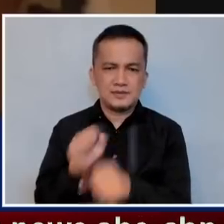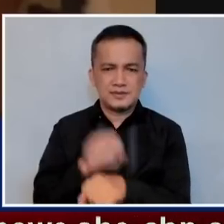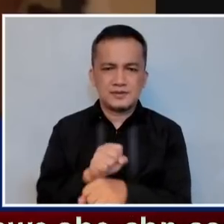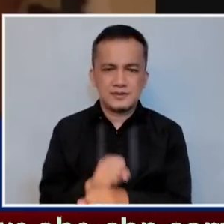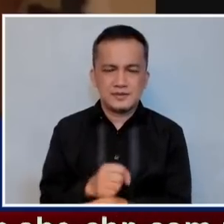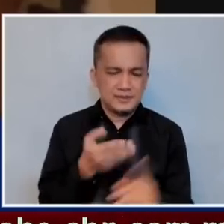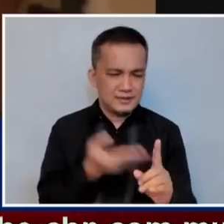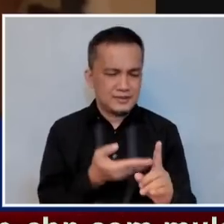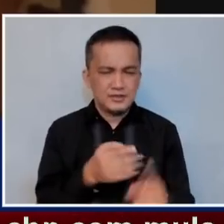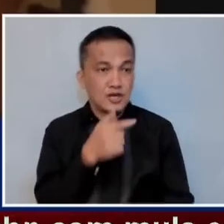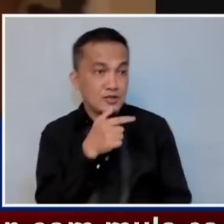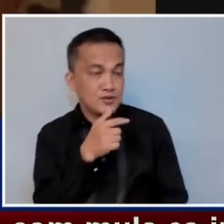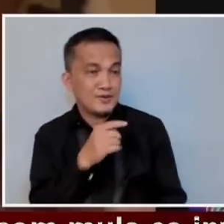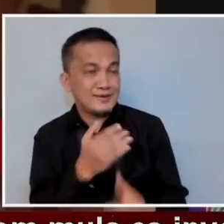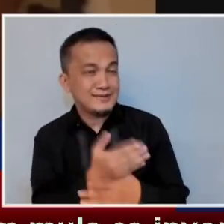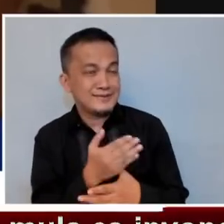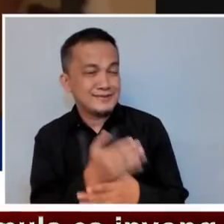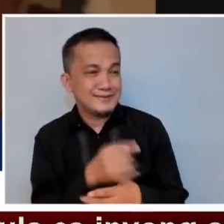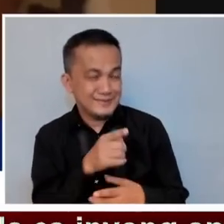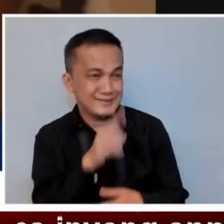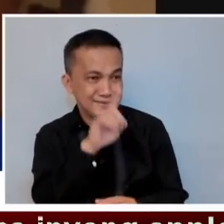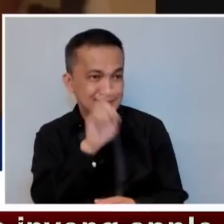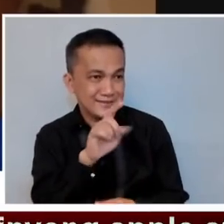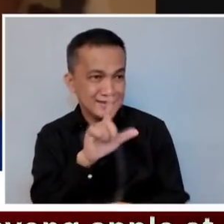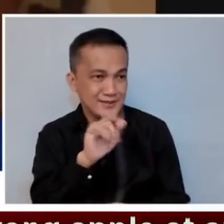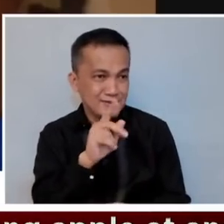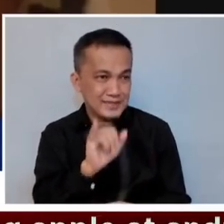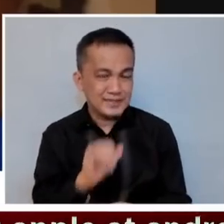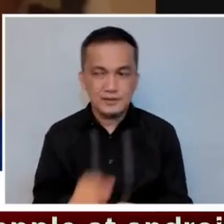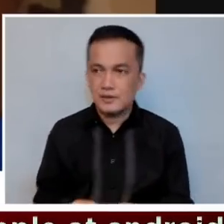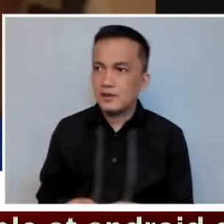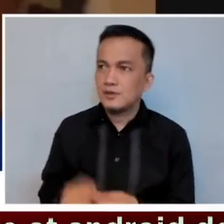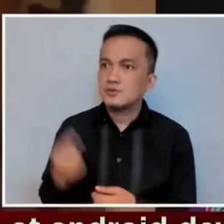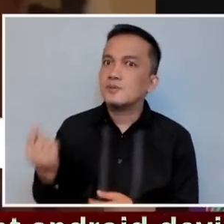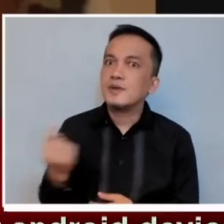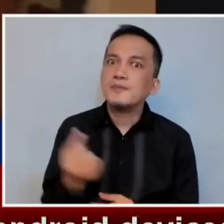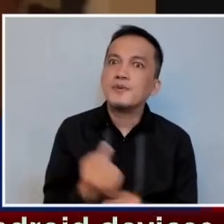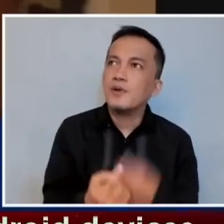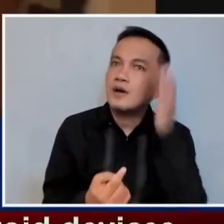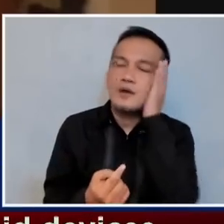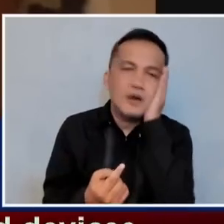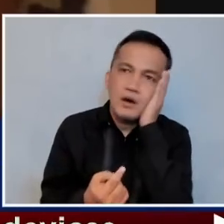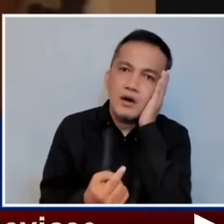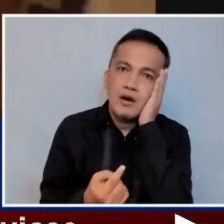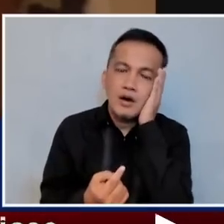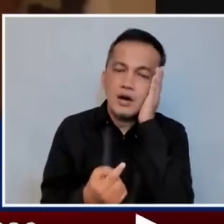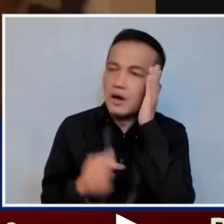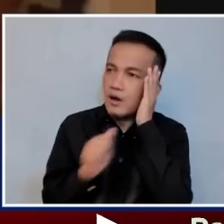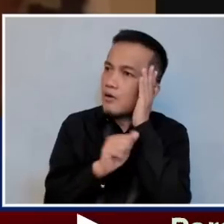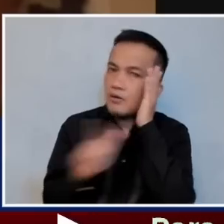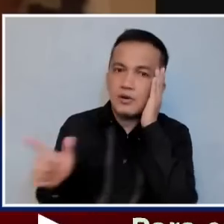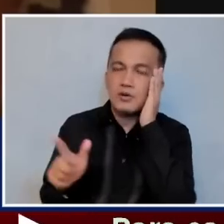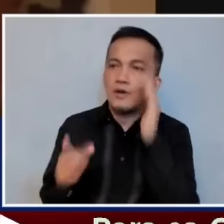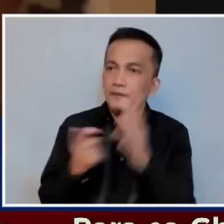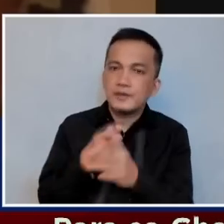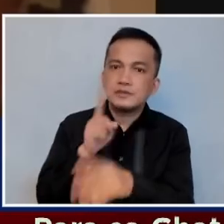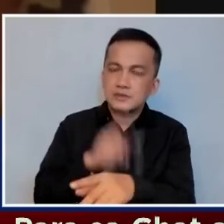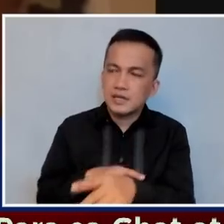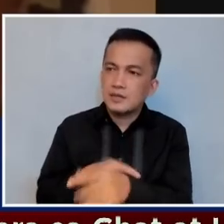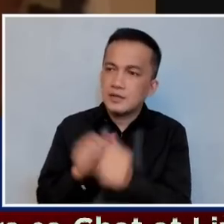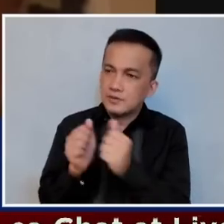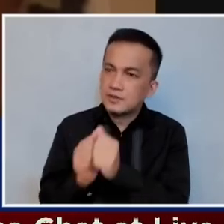ka na-intimidate, Lovie? Oh my God, everyone. Kasi parang almost everyone first time ko